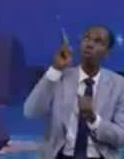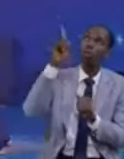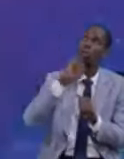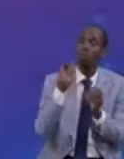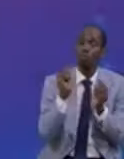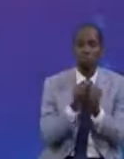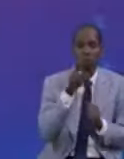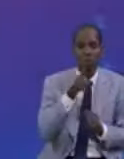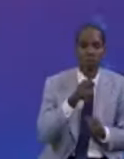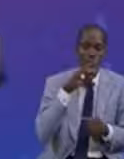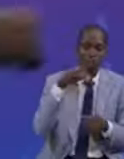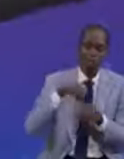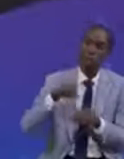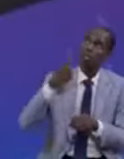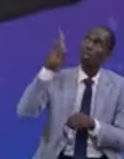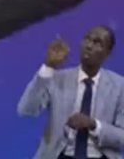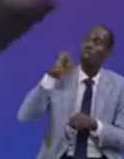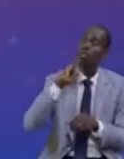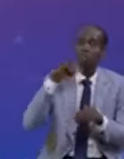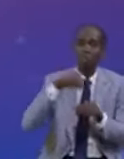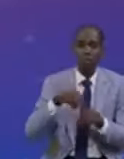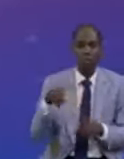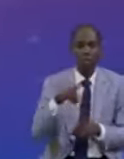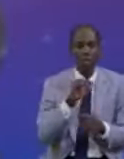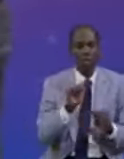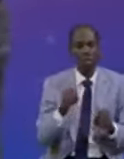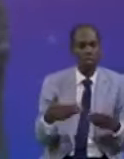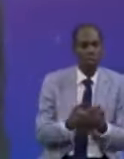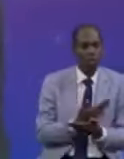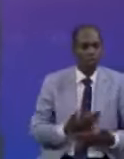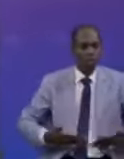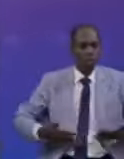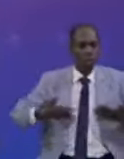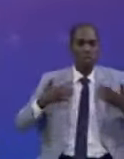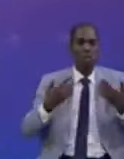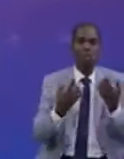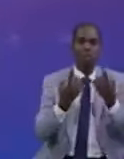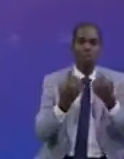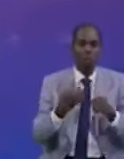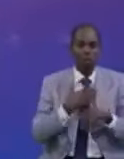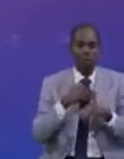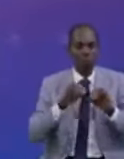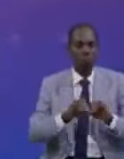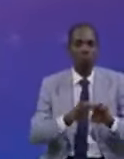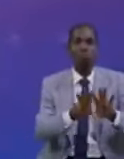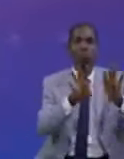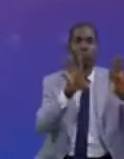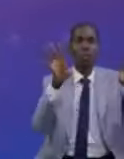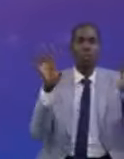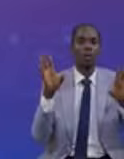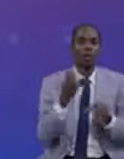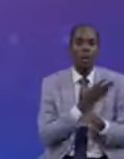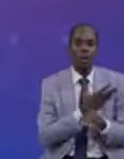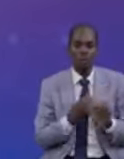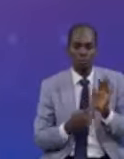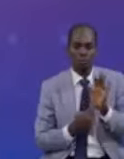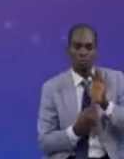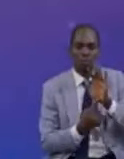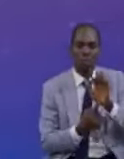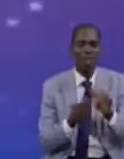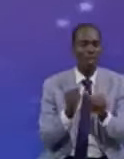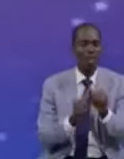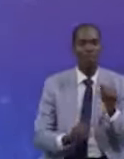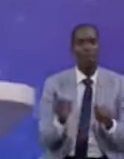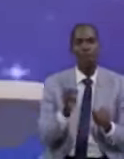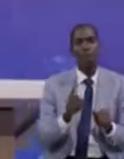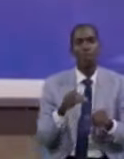en toi et la nouvelle vie vient et lui en toi et se reflète partout